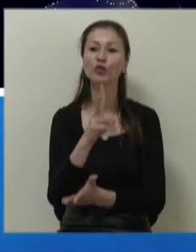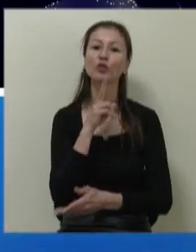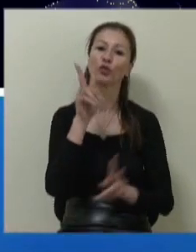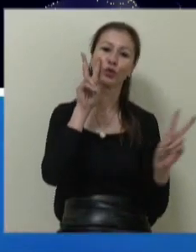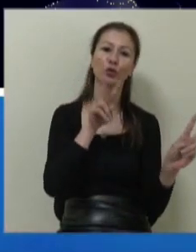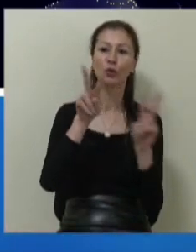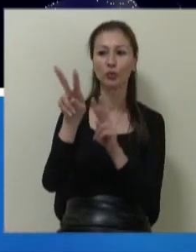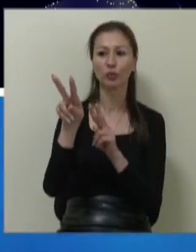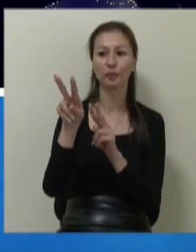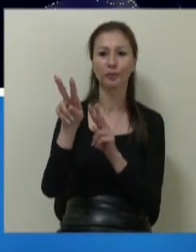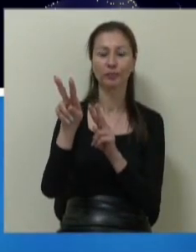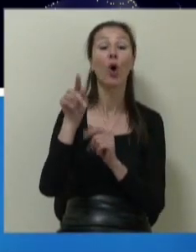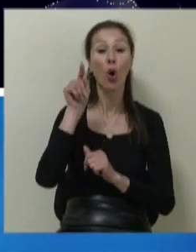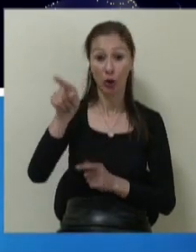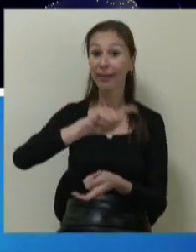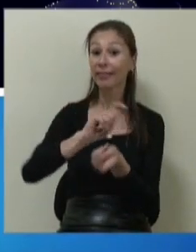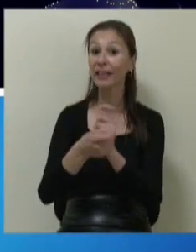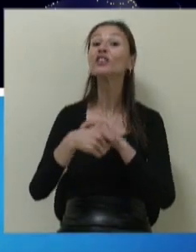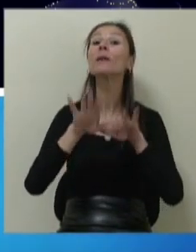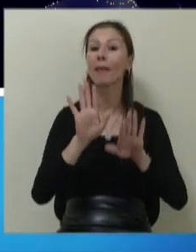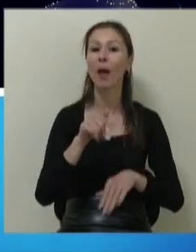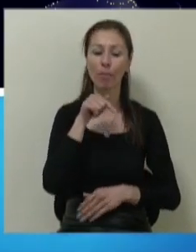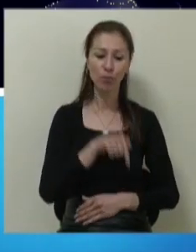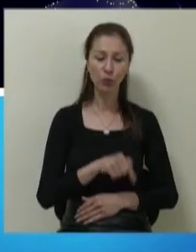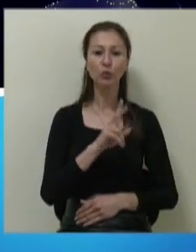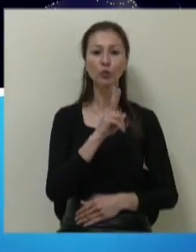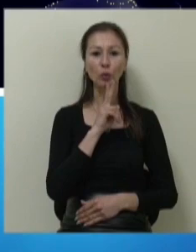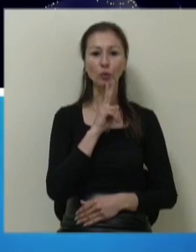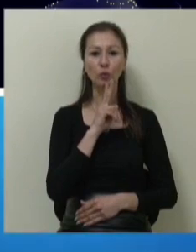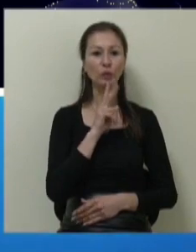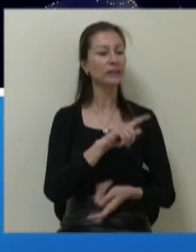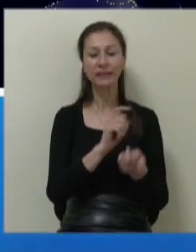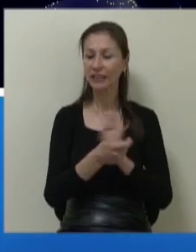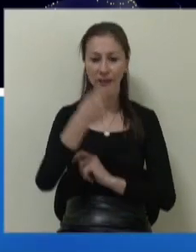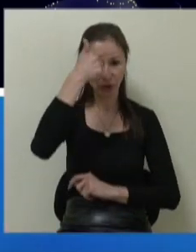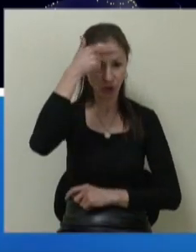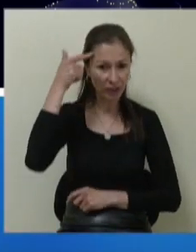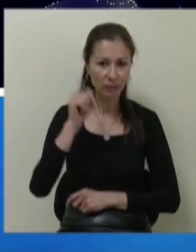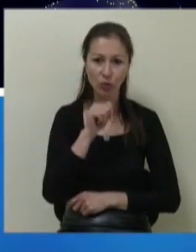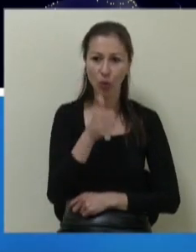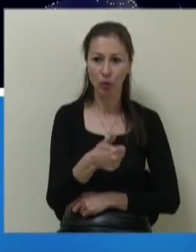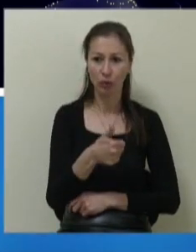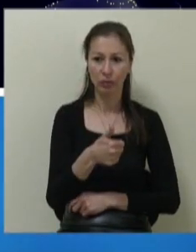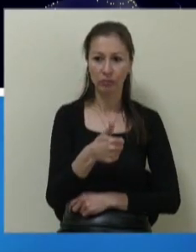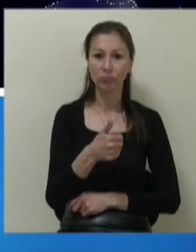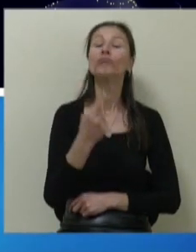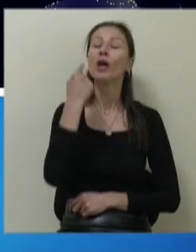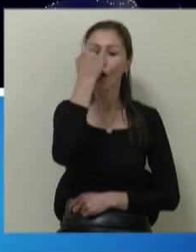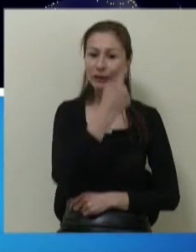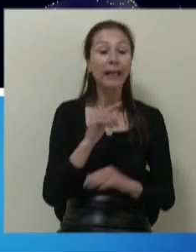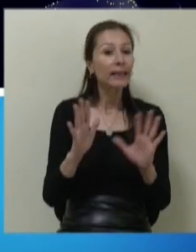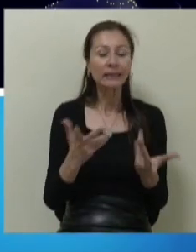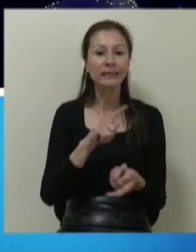görüyoruz. Onu değiştirmeden bu sonucu değiştirme şansımız yok. Dolayısıyla